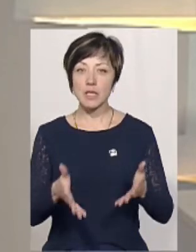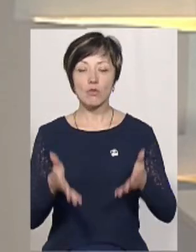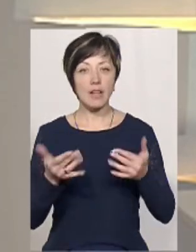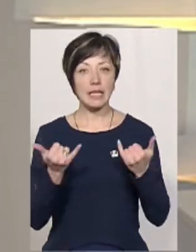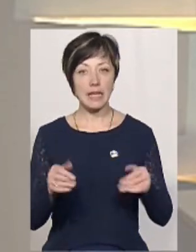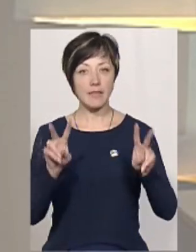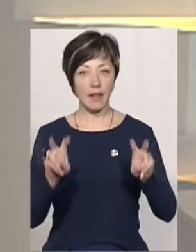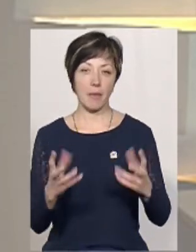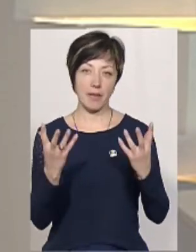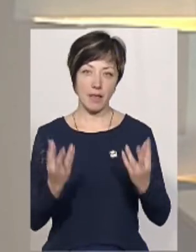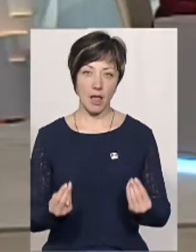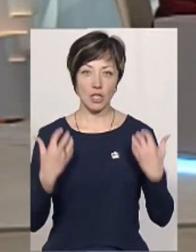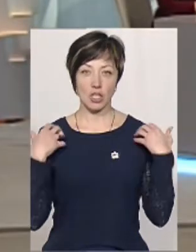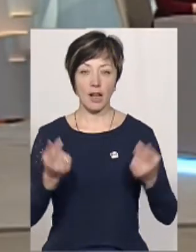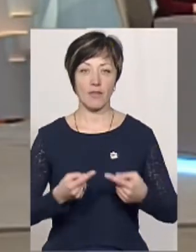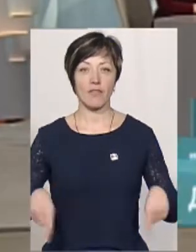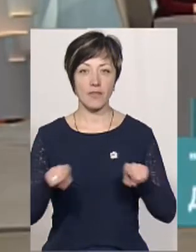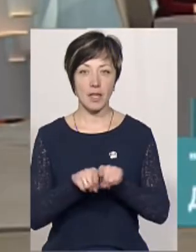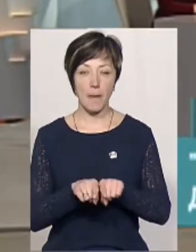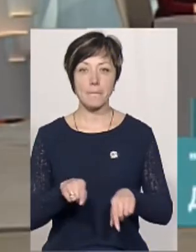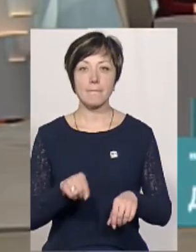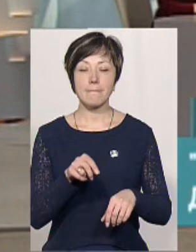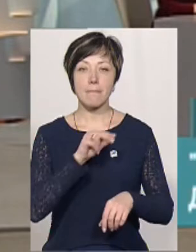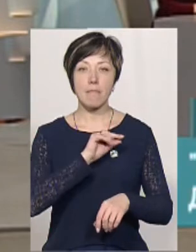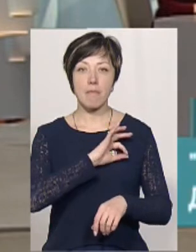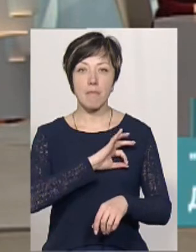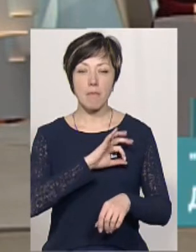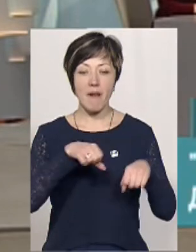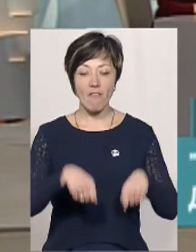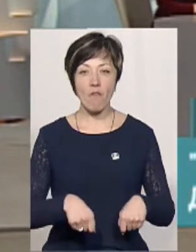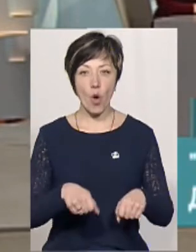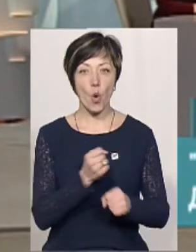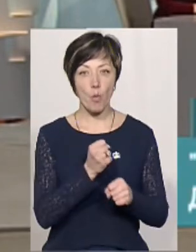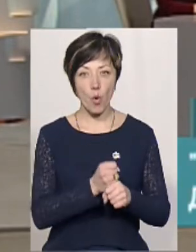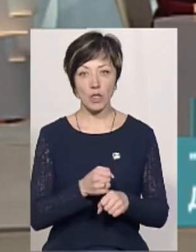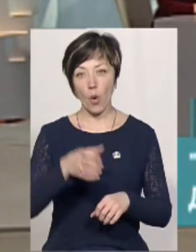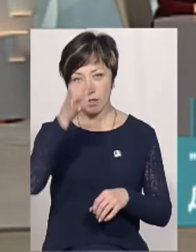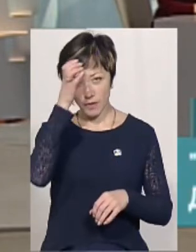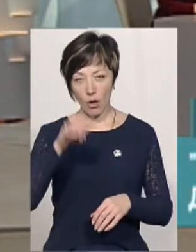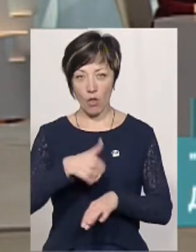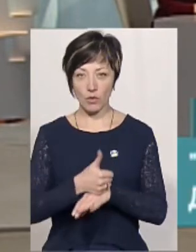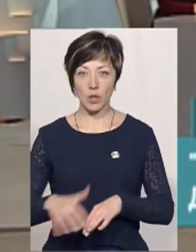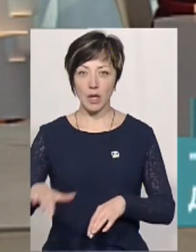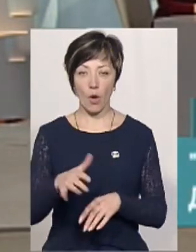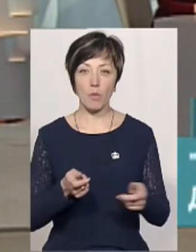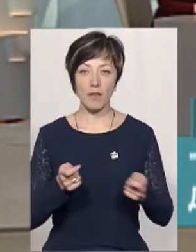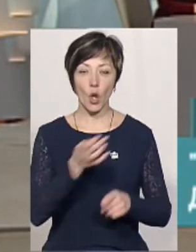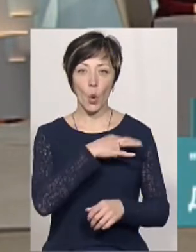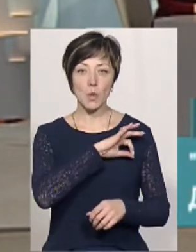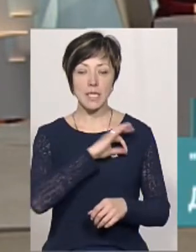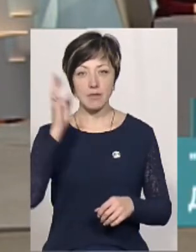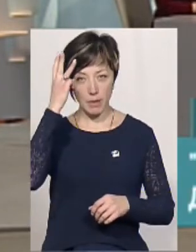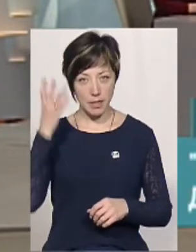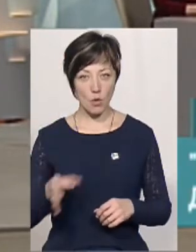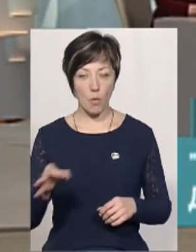з'ясувати нині у темі дня з начальником відділу правової роботи та правової освіти Головного територіального управління юстиції у